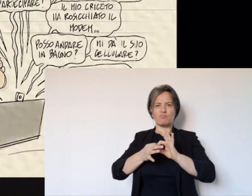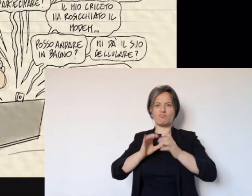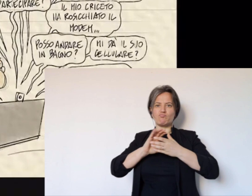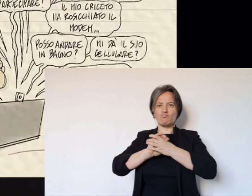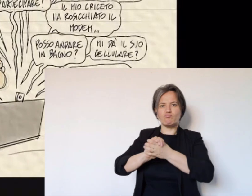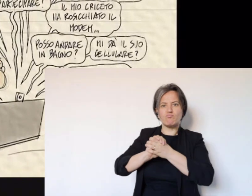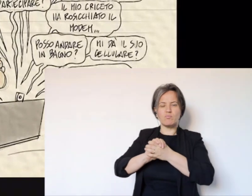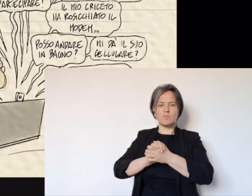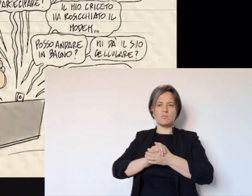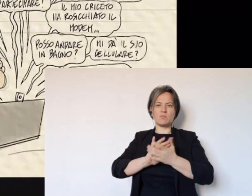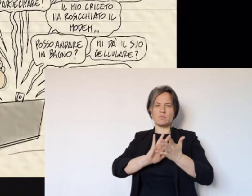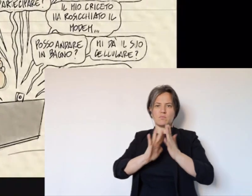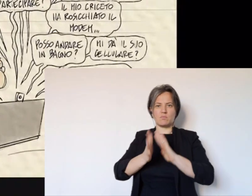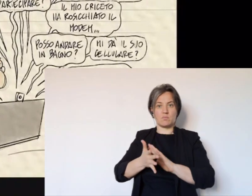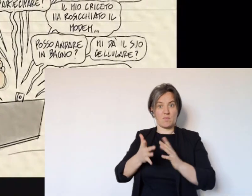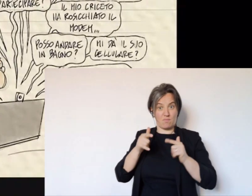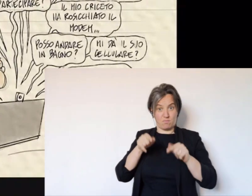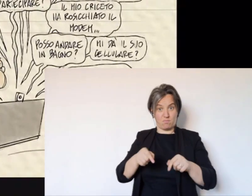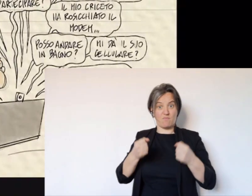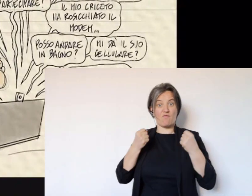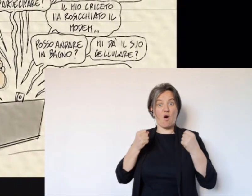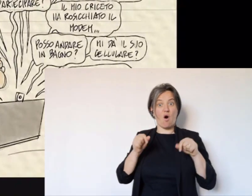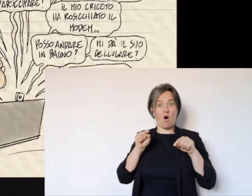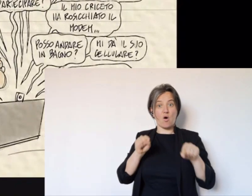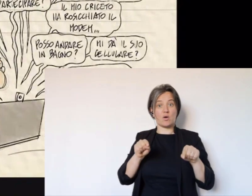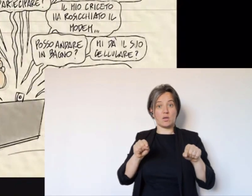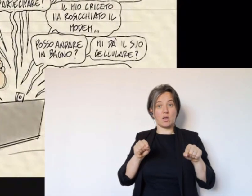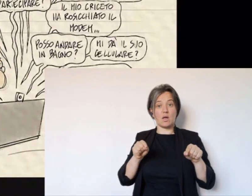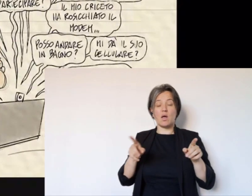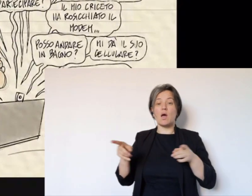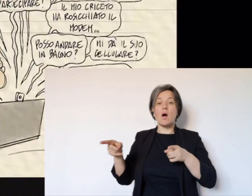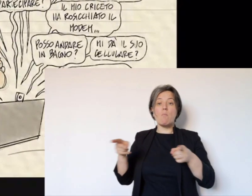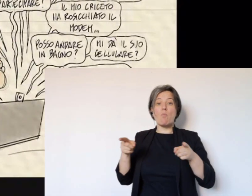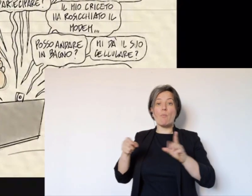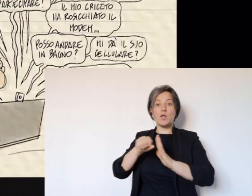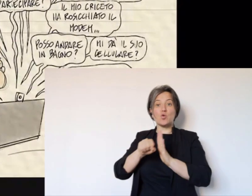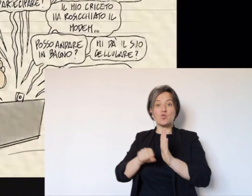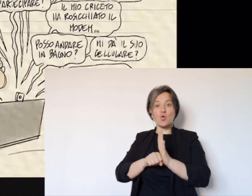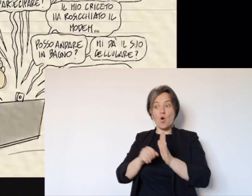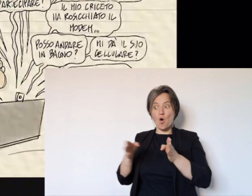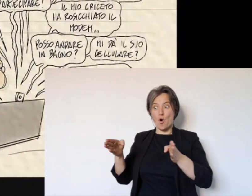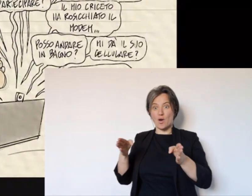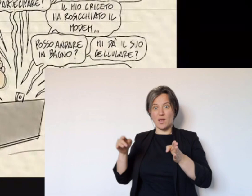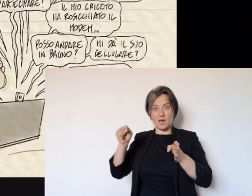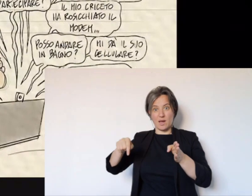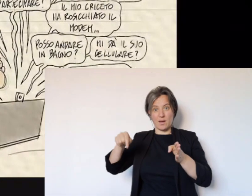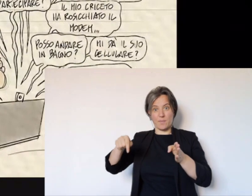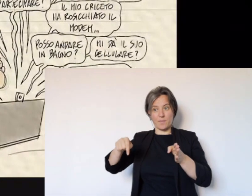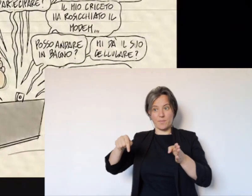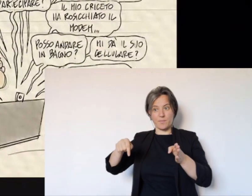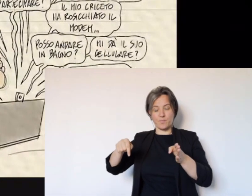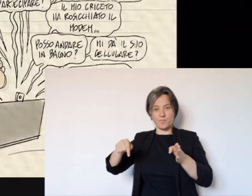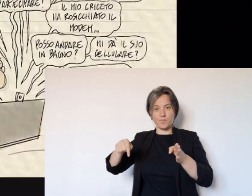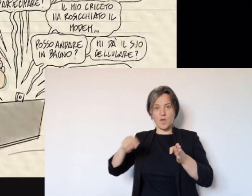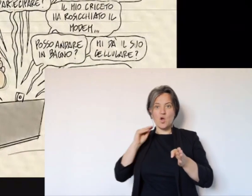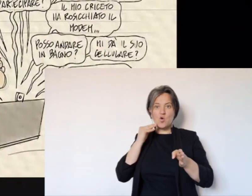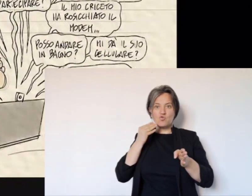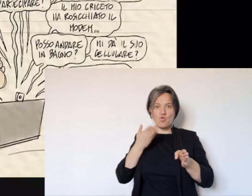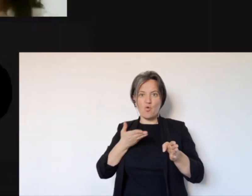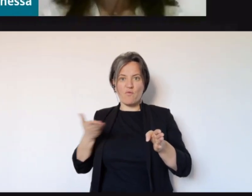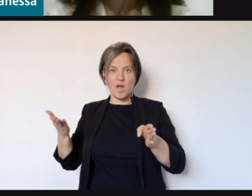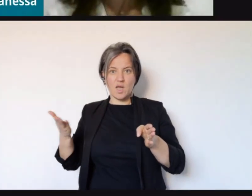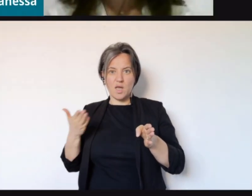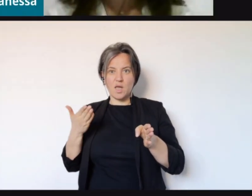di socializzazione che in questo periodo storico abbiamo e hanno